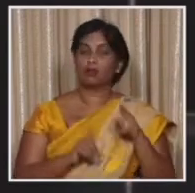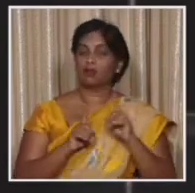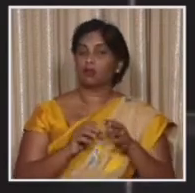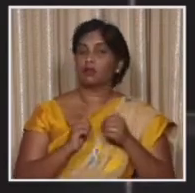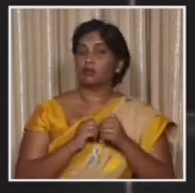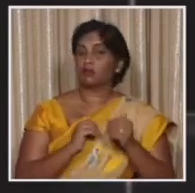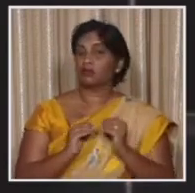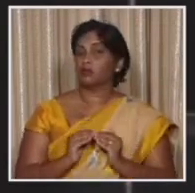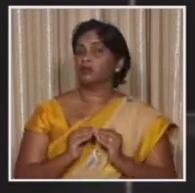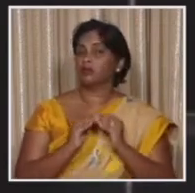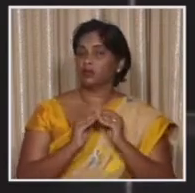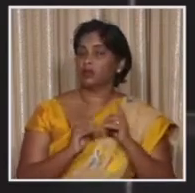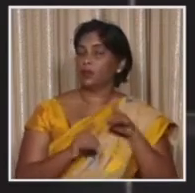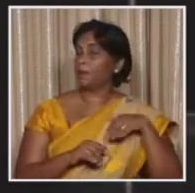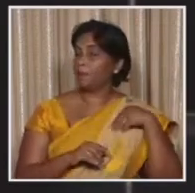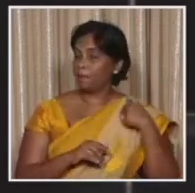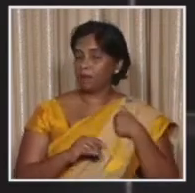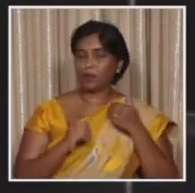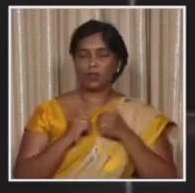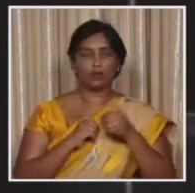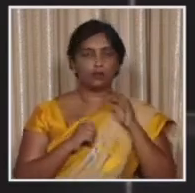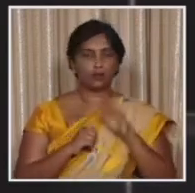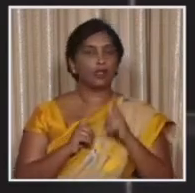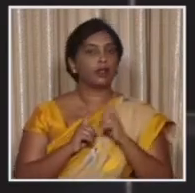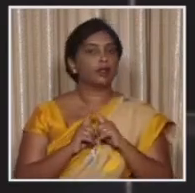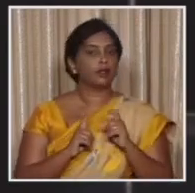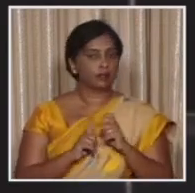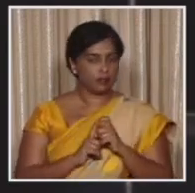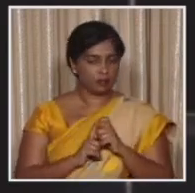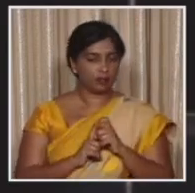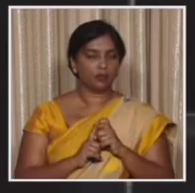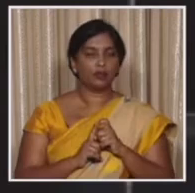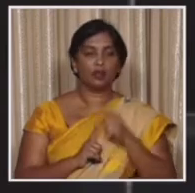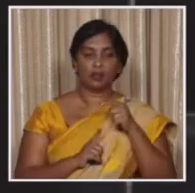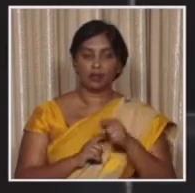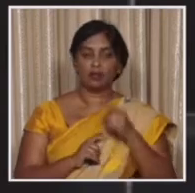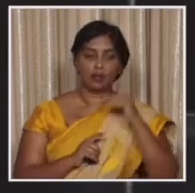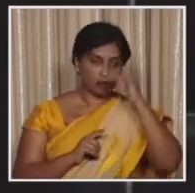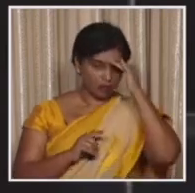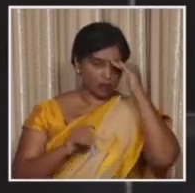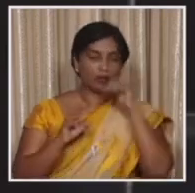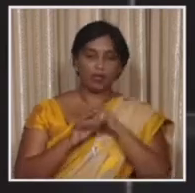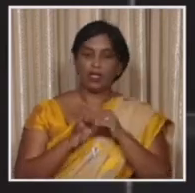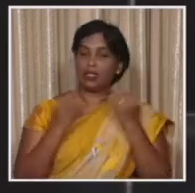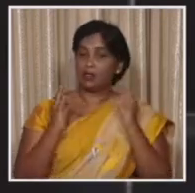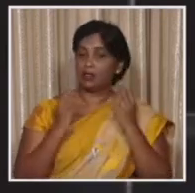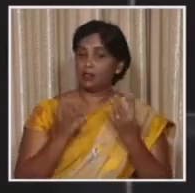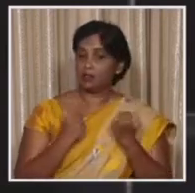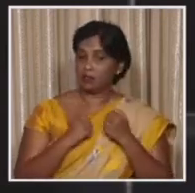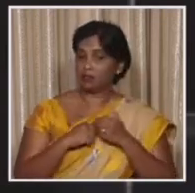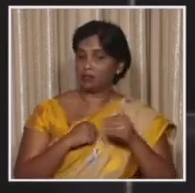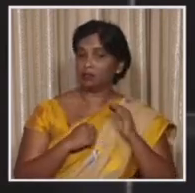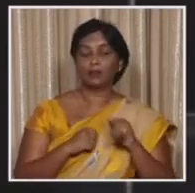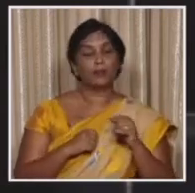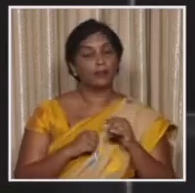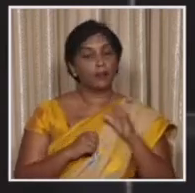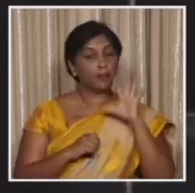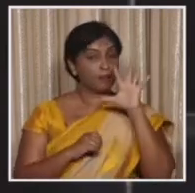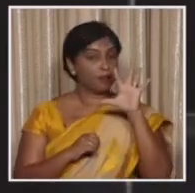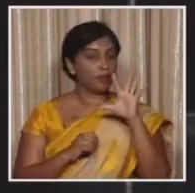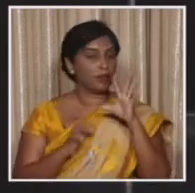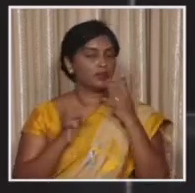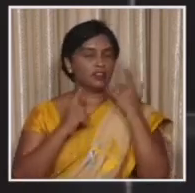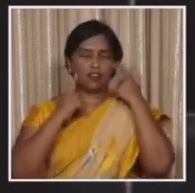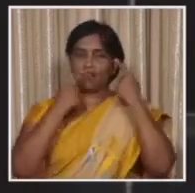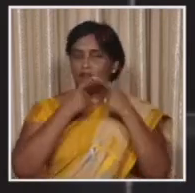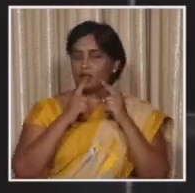තත්ත්වයෙන් ගොඩ එන්නට තියෙන ප්‍රධානම මාවත වෙන්නේ අධ්‍යාපනය. එදා අපේ නායකයෝ නිදහස ලබාගත් අවධියේදී පංචවිධ නිදහසක් ගැන